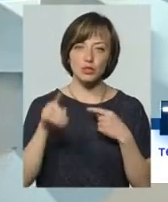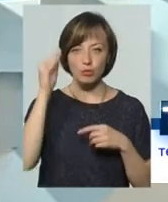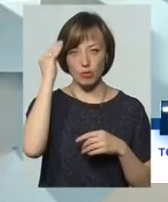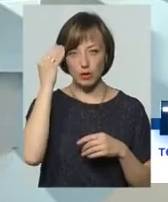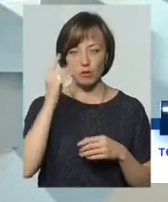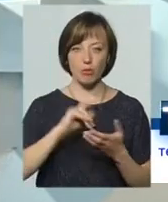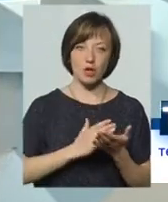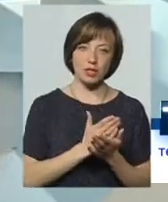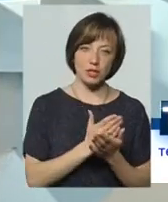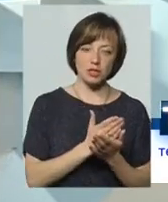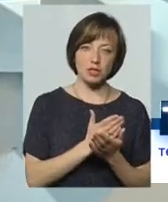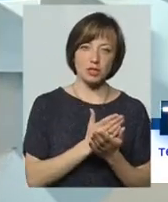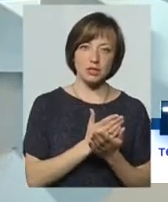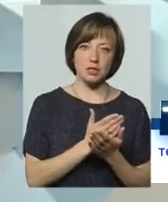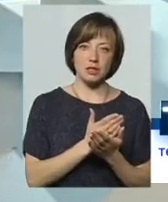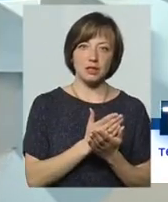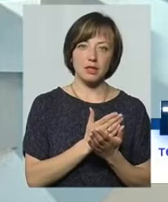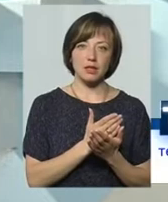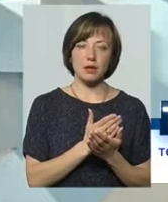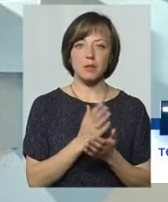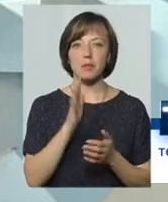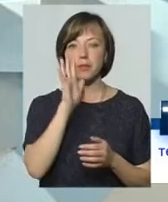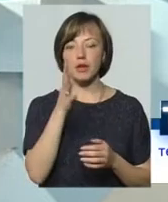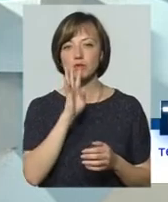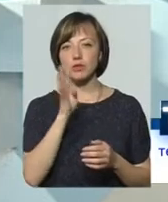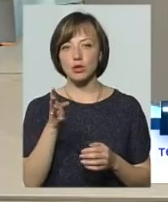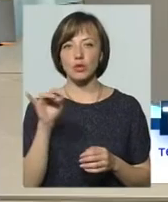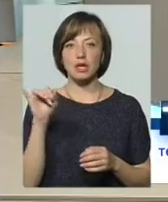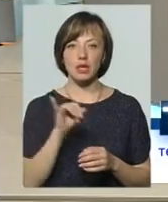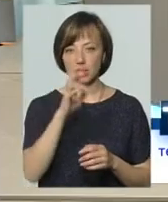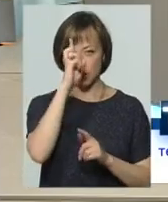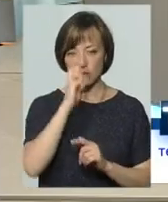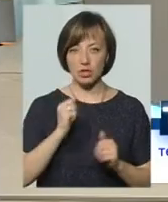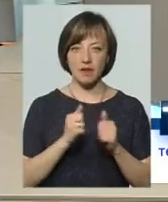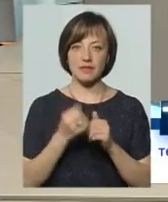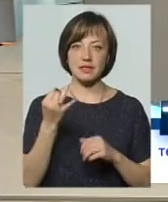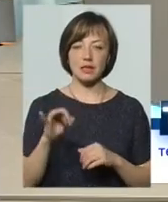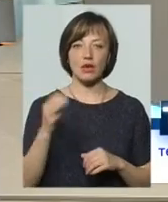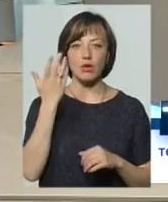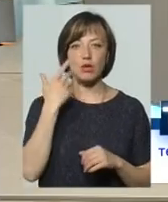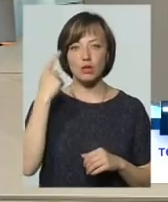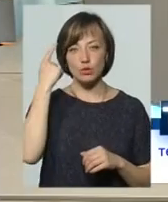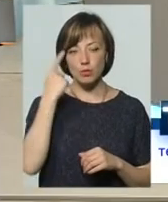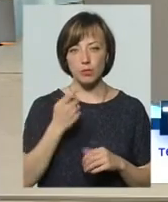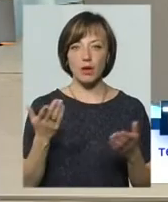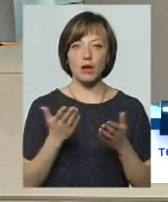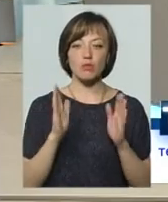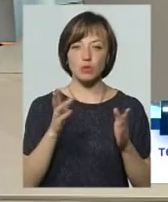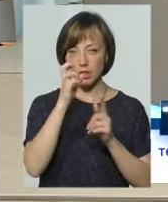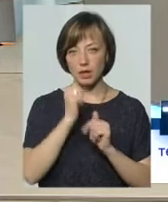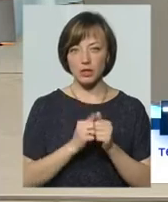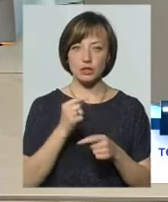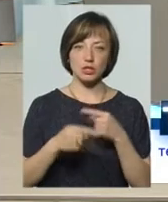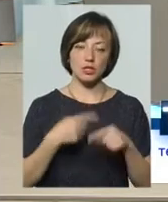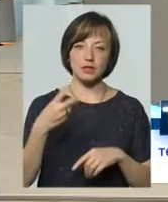якби політичний, який дивиться конденціями там 5-4 роки, да, і державницький. Це коли ми думаємо над тим, який буде країна там через